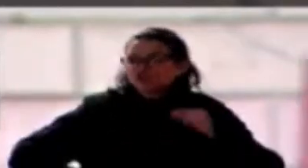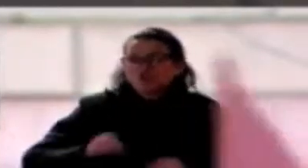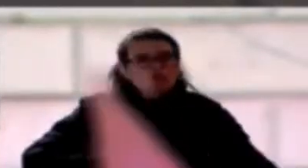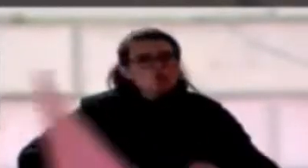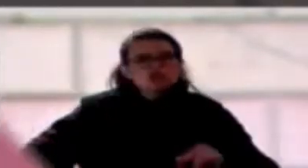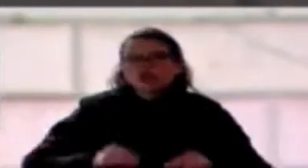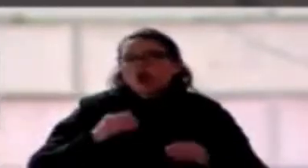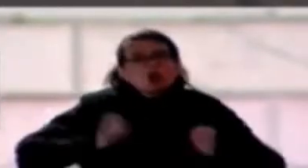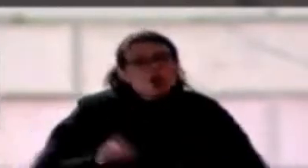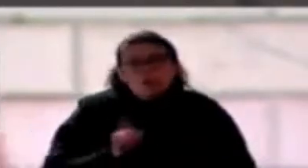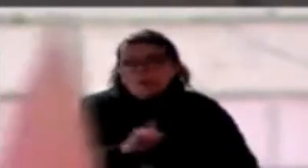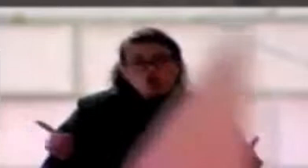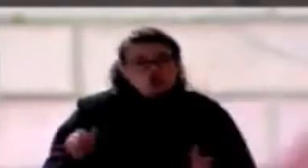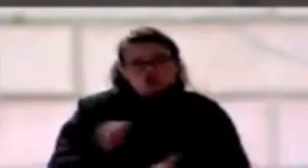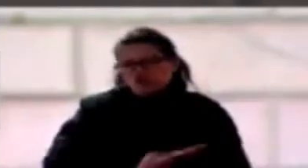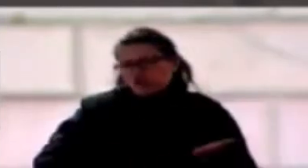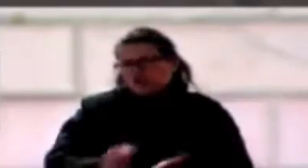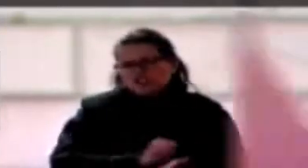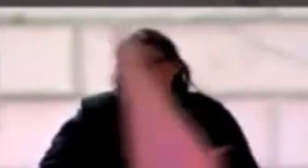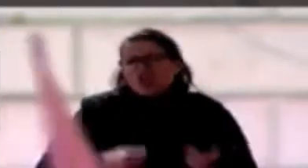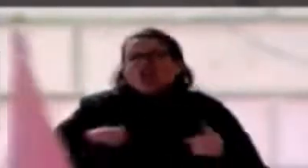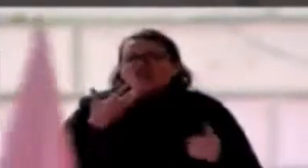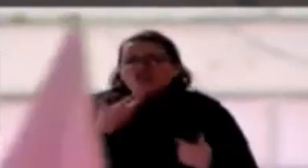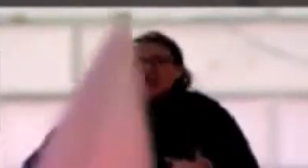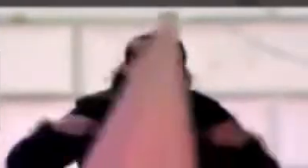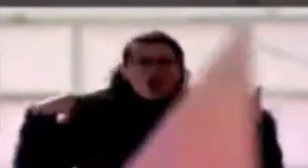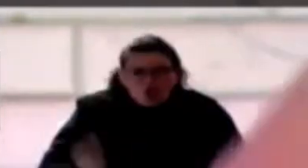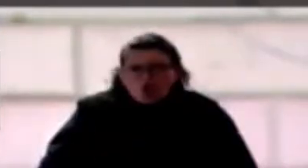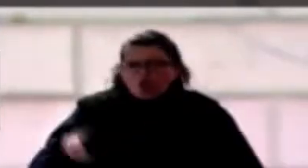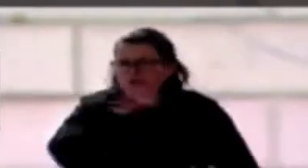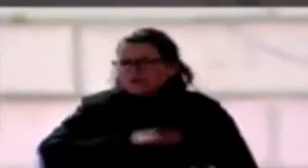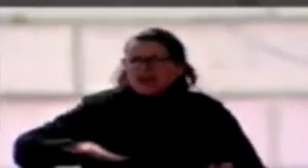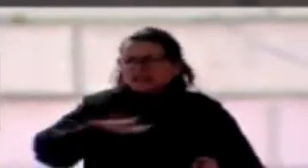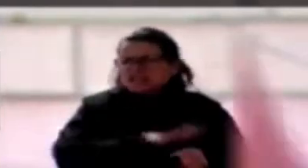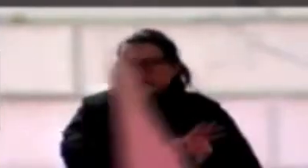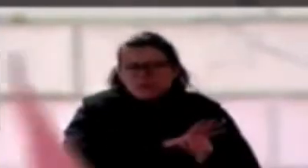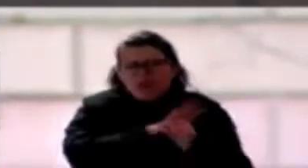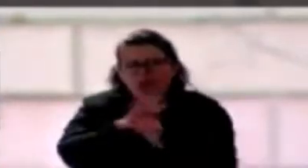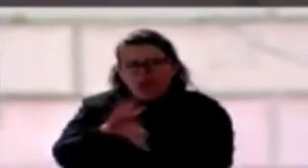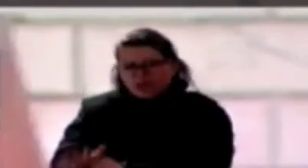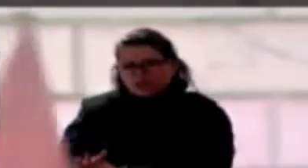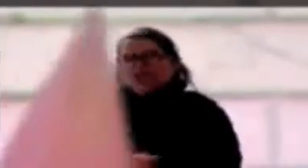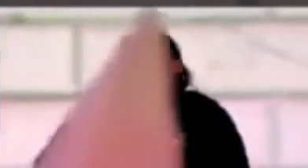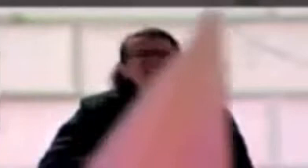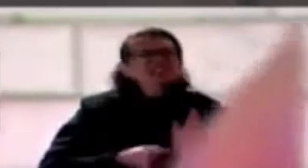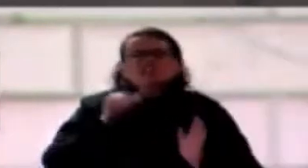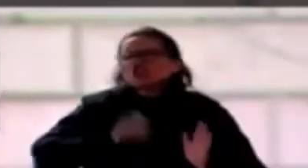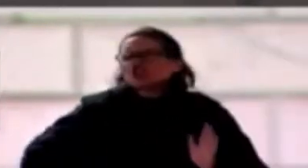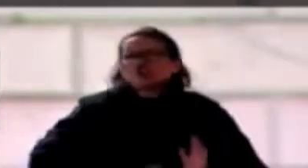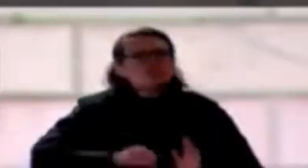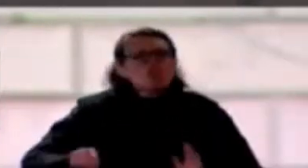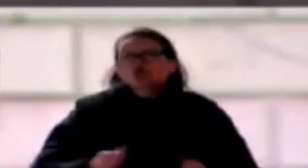si riempissero nel nostro Paese per credere che ci venga finalmente ridato il diritto di voto, per chiedere